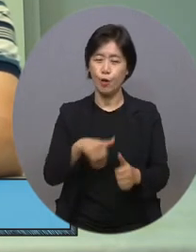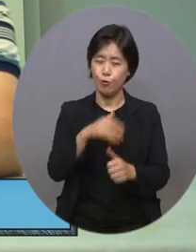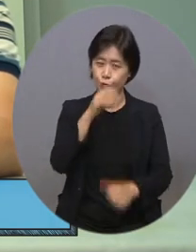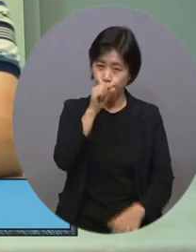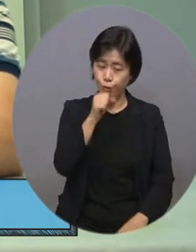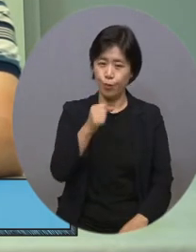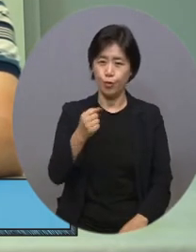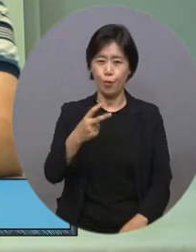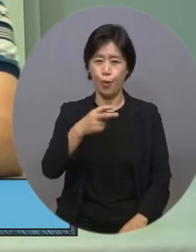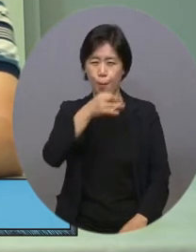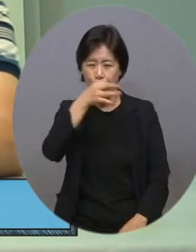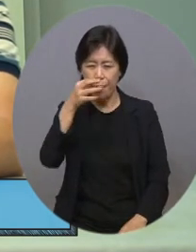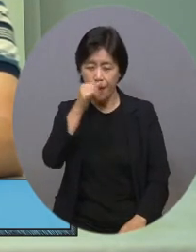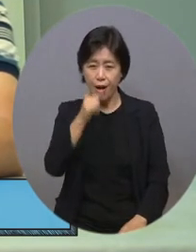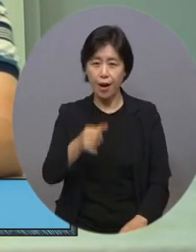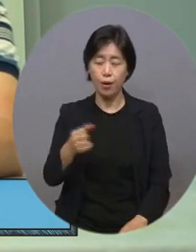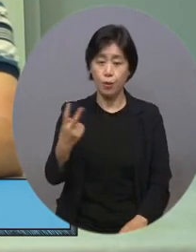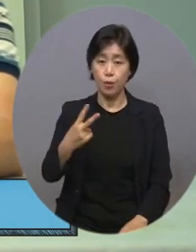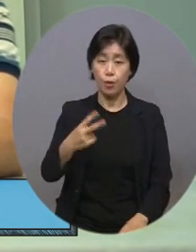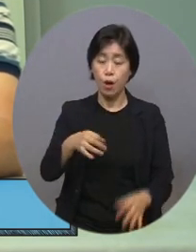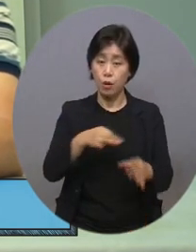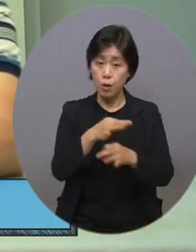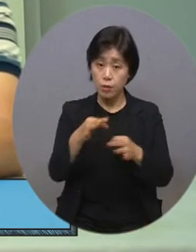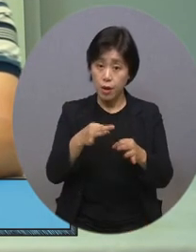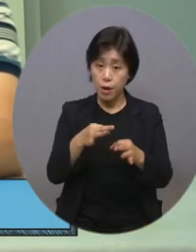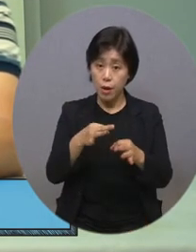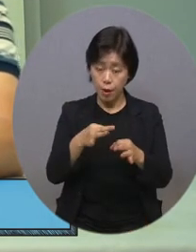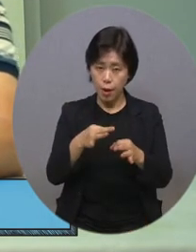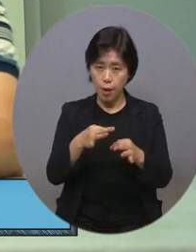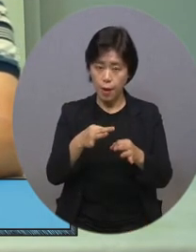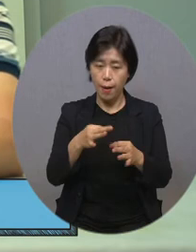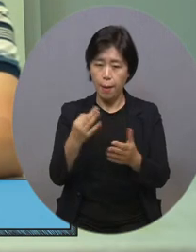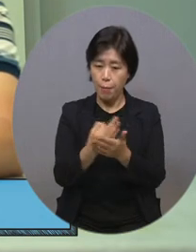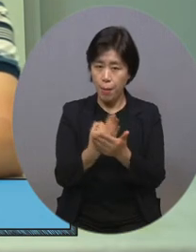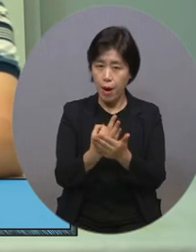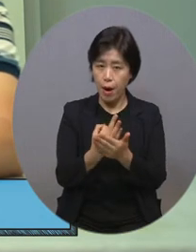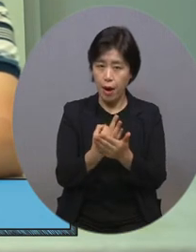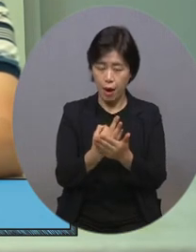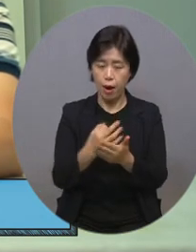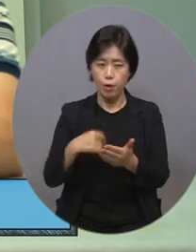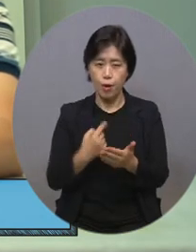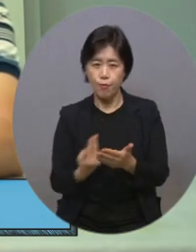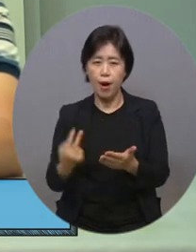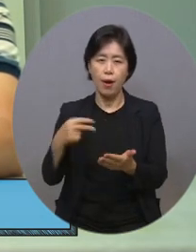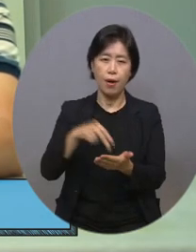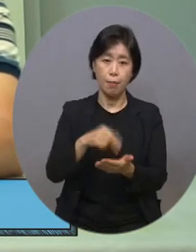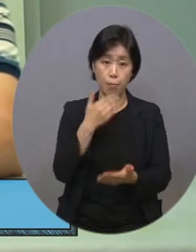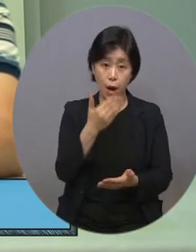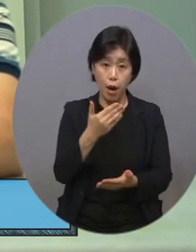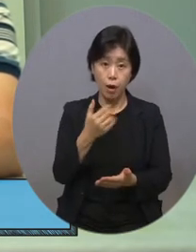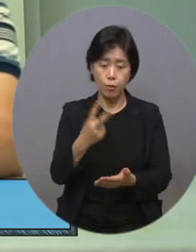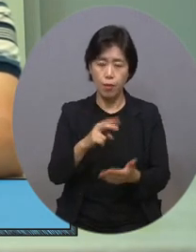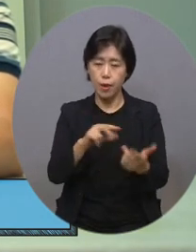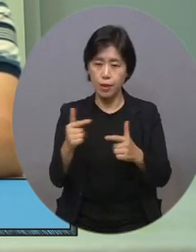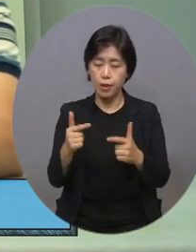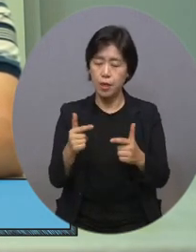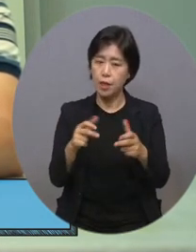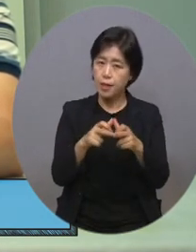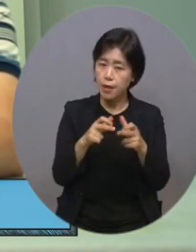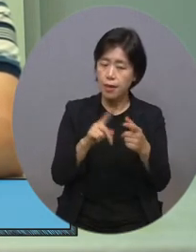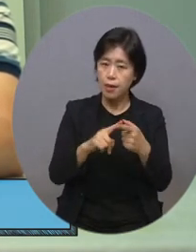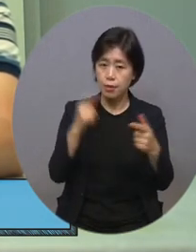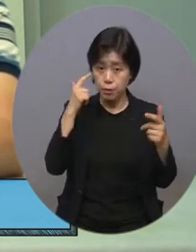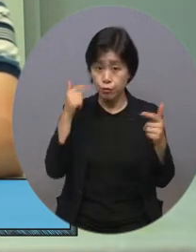어떤 경우에는 경제적인 자리뿐만 아니라 치유의 효과도 지금 일어나고 있는 것 같습니다. 그래서 이런 부분이 좀